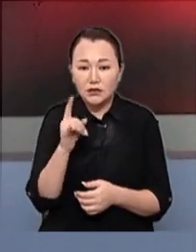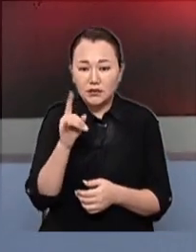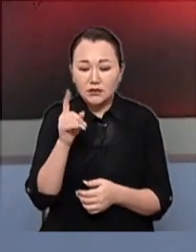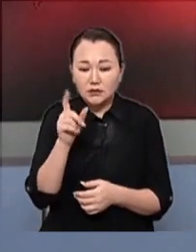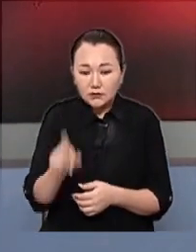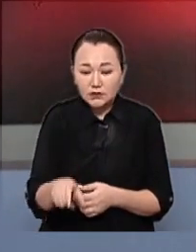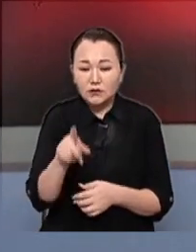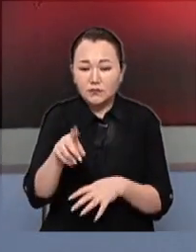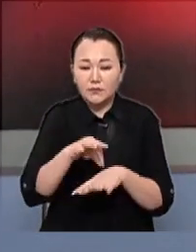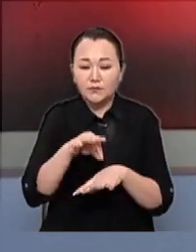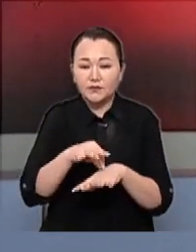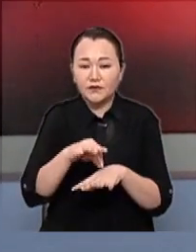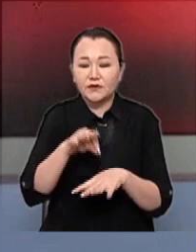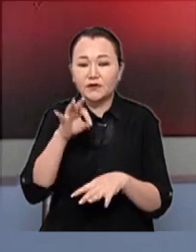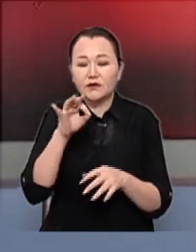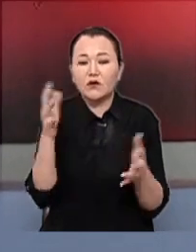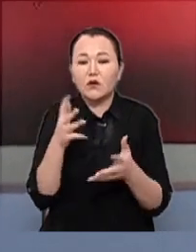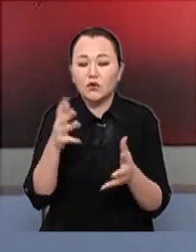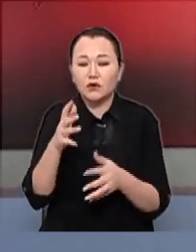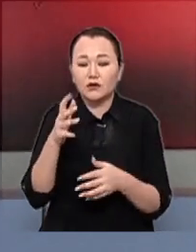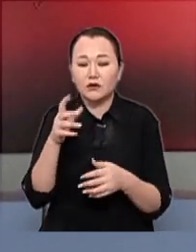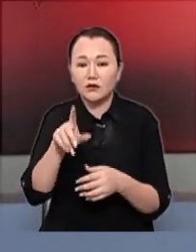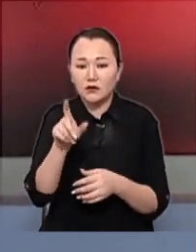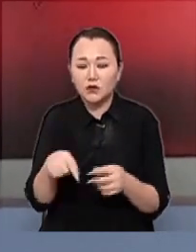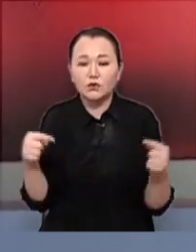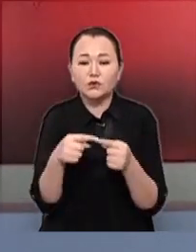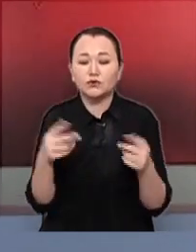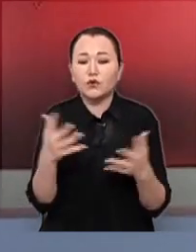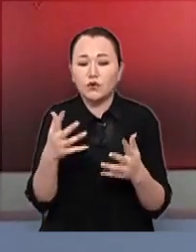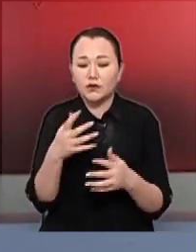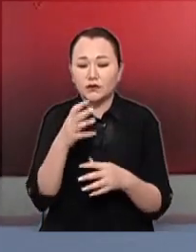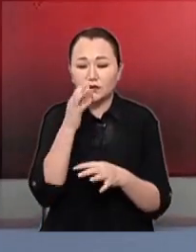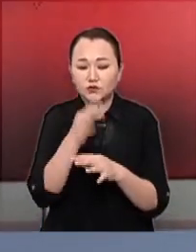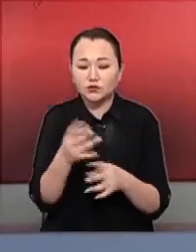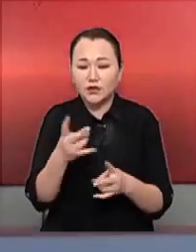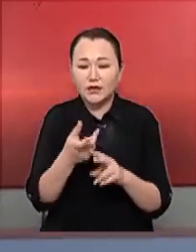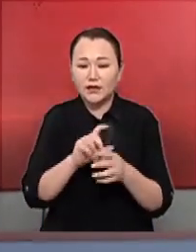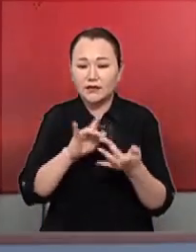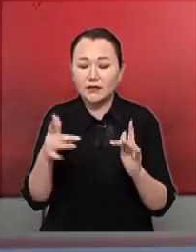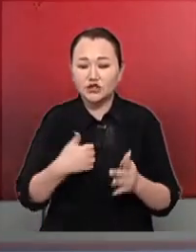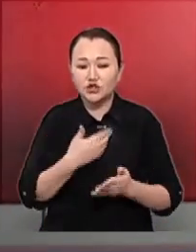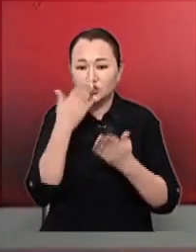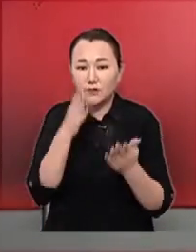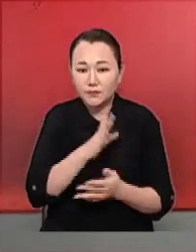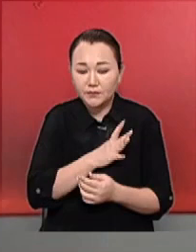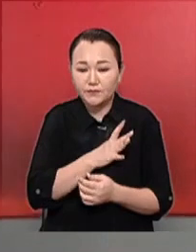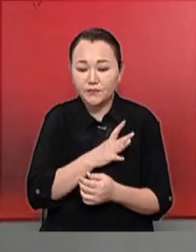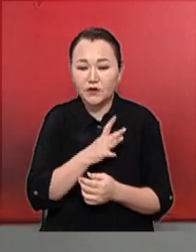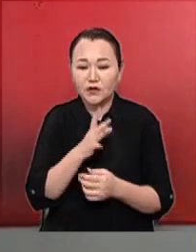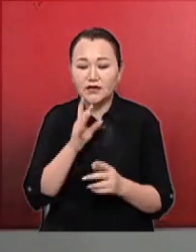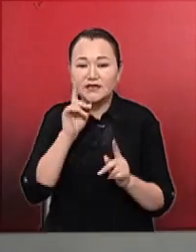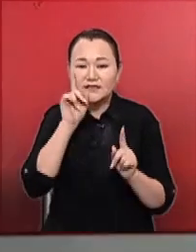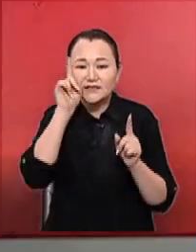баланың диагнозының түріне байланысты. Енді негізінде мен бағана ғаламторларды оқып отқанда